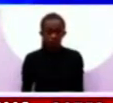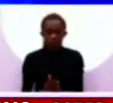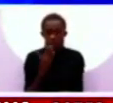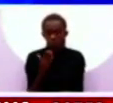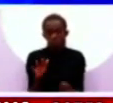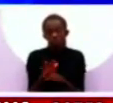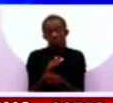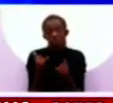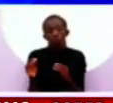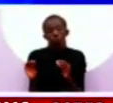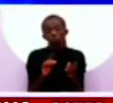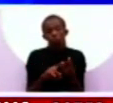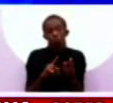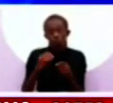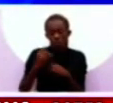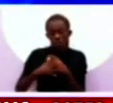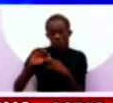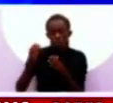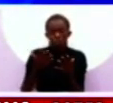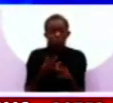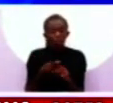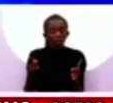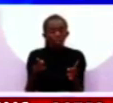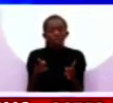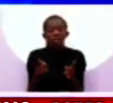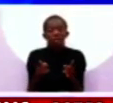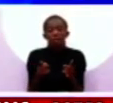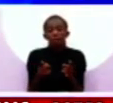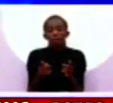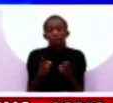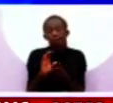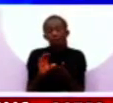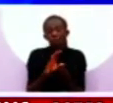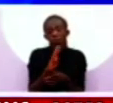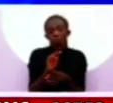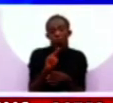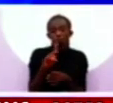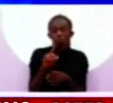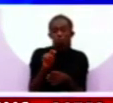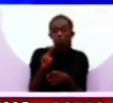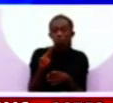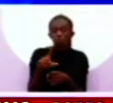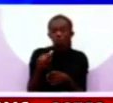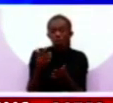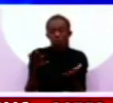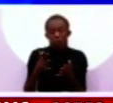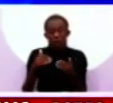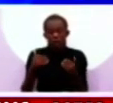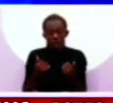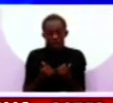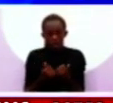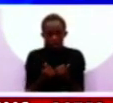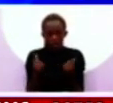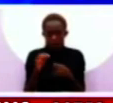sana tuee katika kati ya busia lakini sasa bunge la butla ambo pia kula ama kify hafla ya